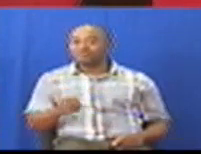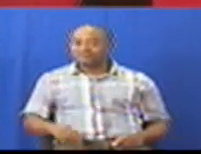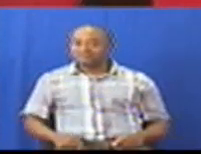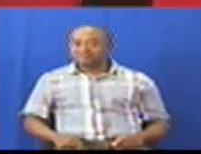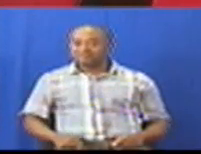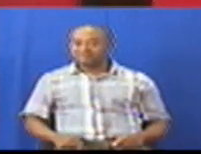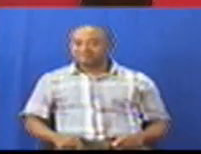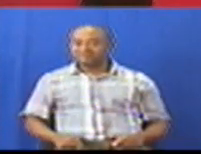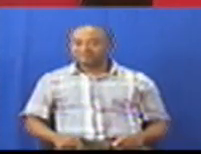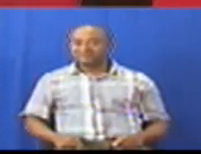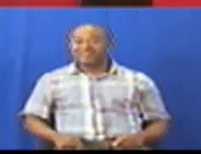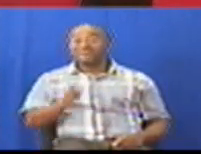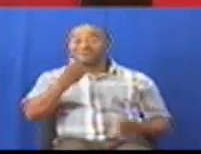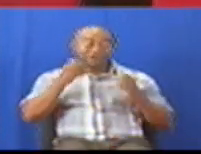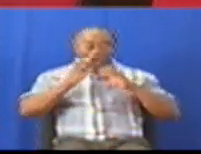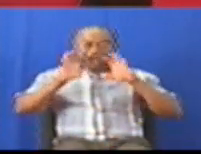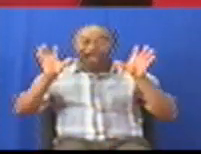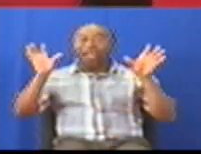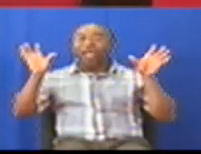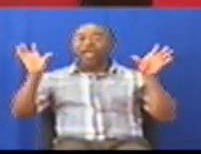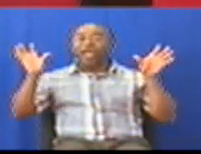Ni changamoto,